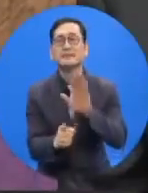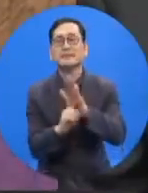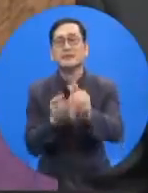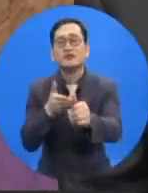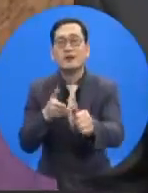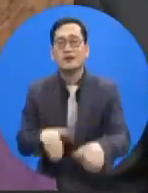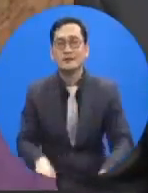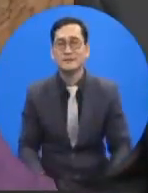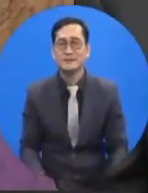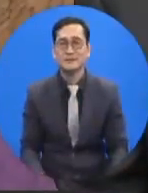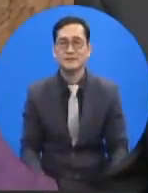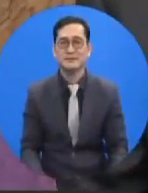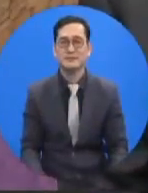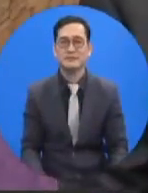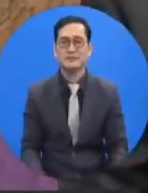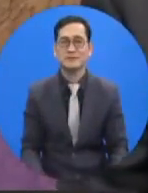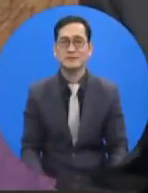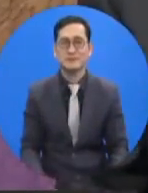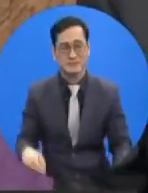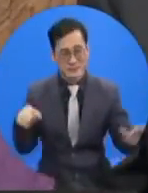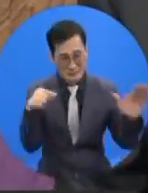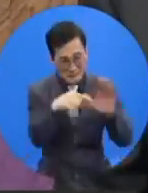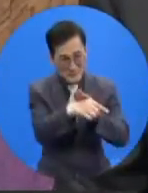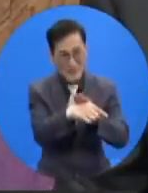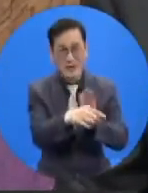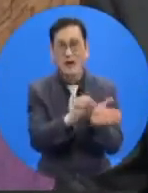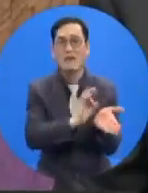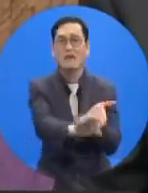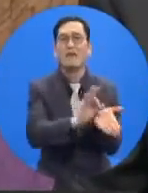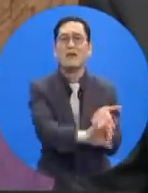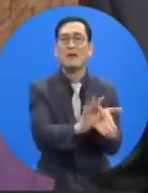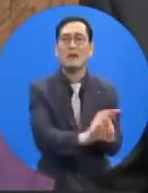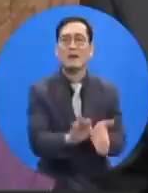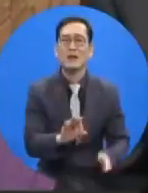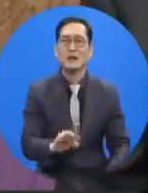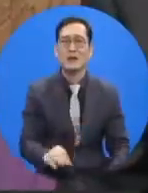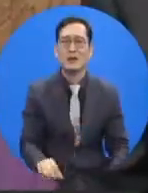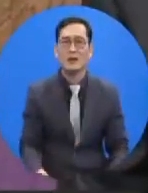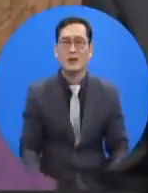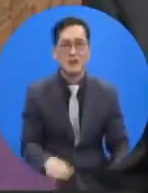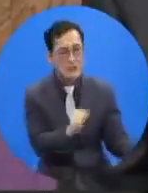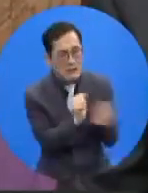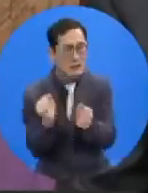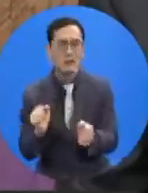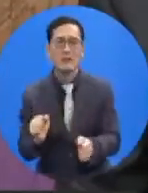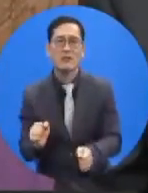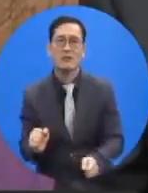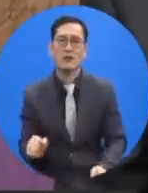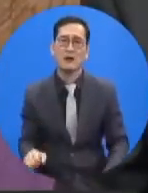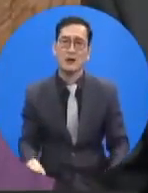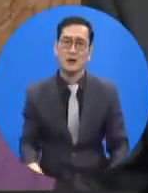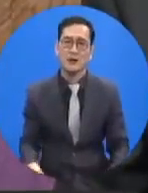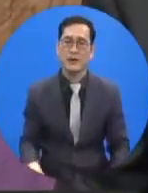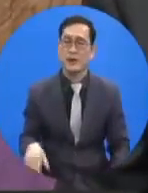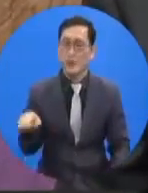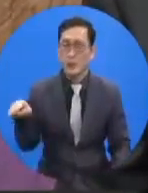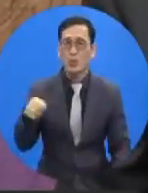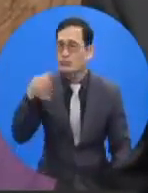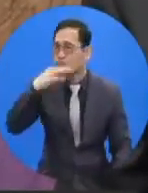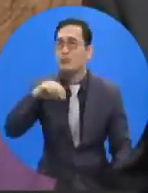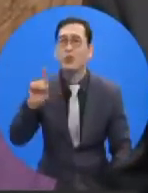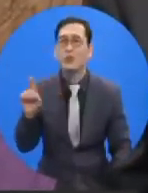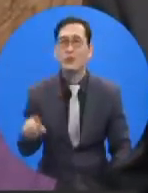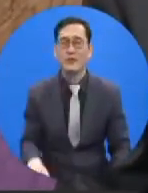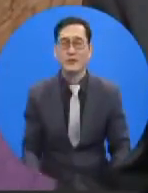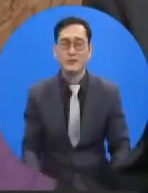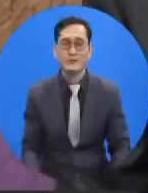예. 또 거기 갔을 때 글쎄요 뭐 그러겠죠 이제 뭐 어쩔 수 없이 무슨 비즈니스를 핑계 댄다가 이런 게 예. 있을 수